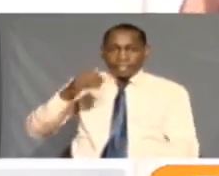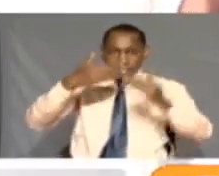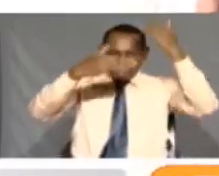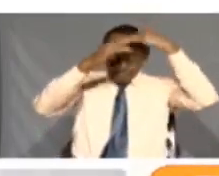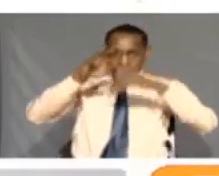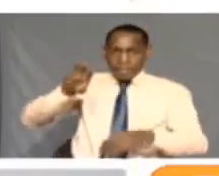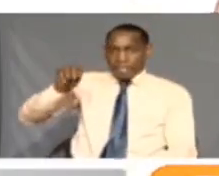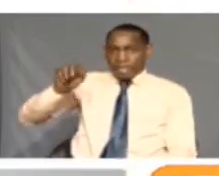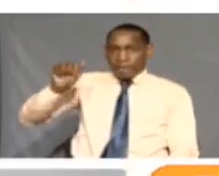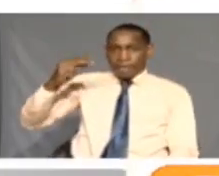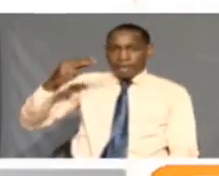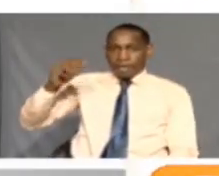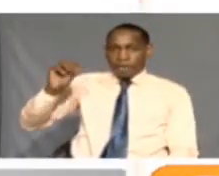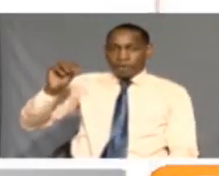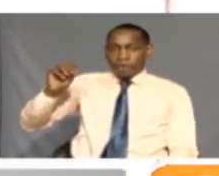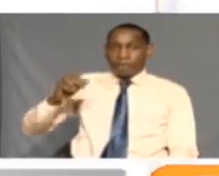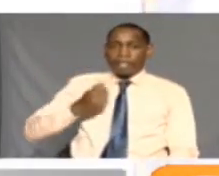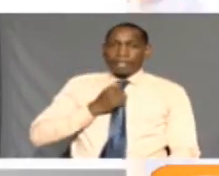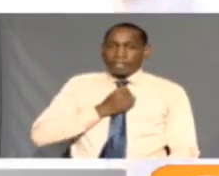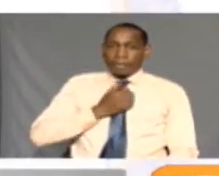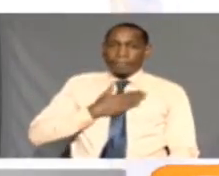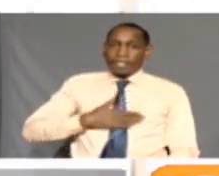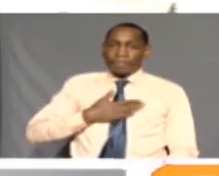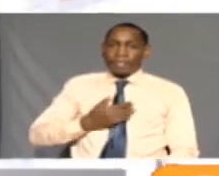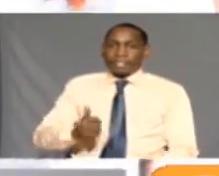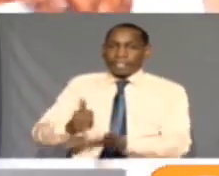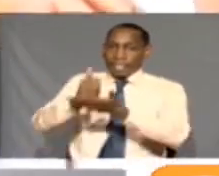Magoha that please come for our rescue.